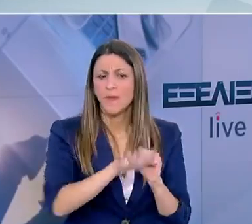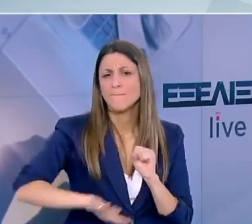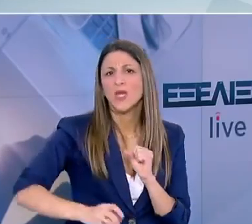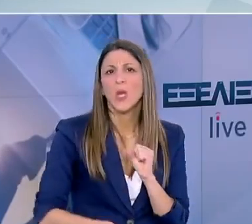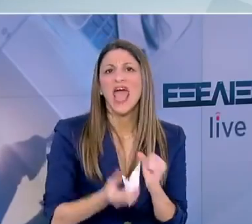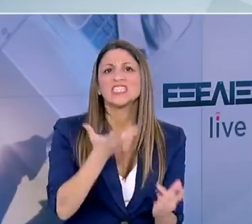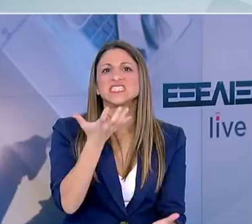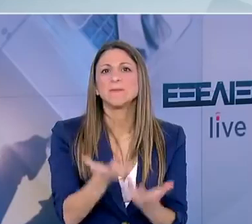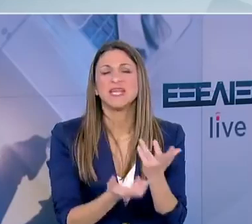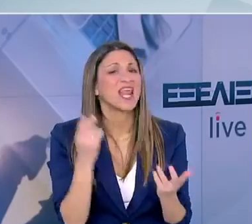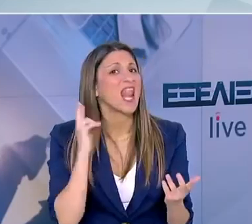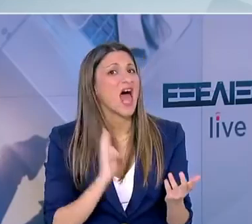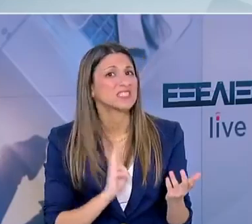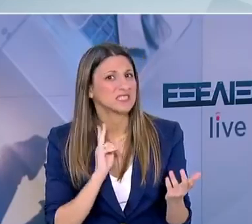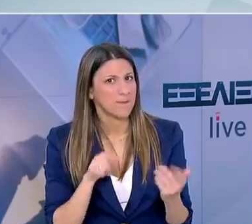Σμύρνης